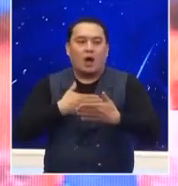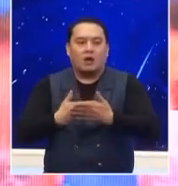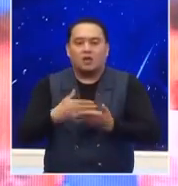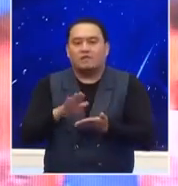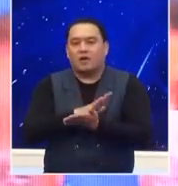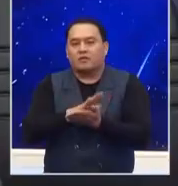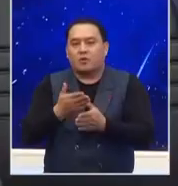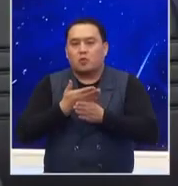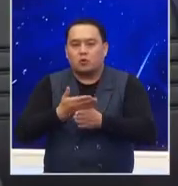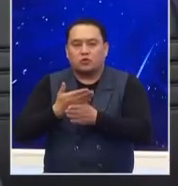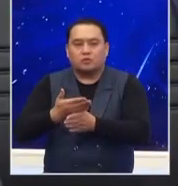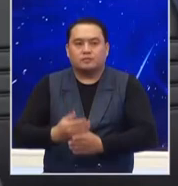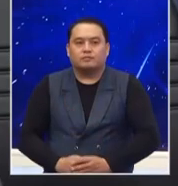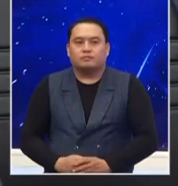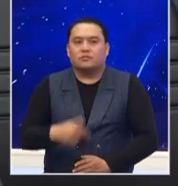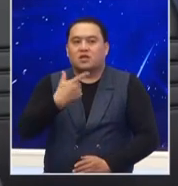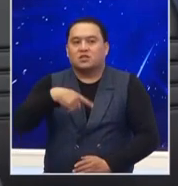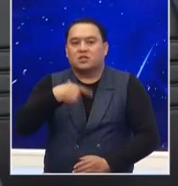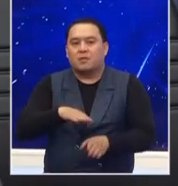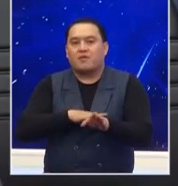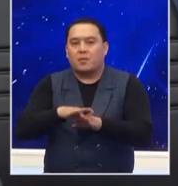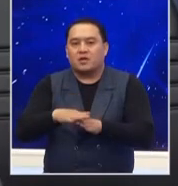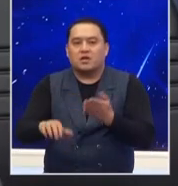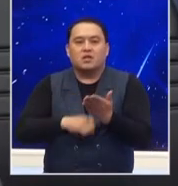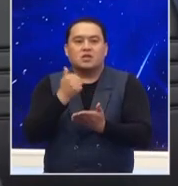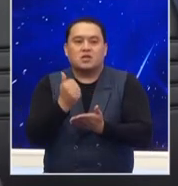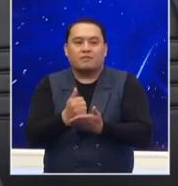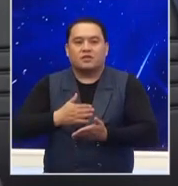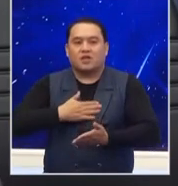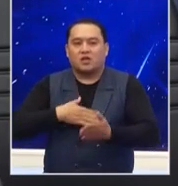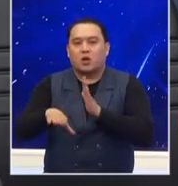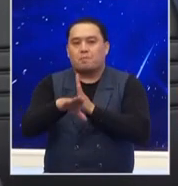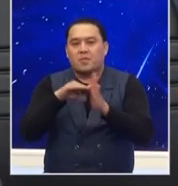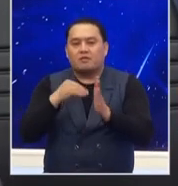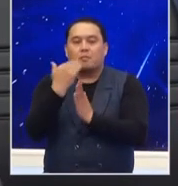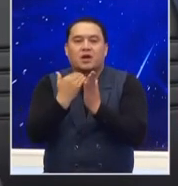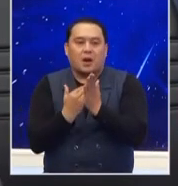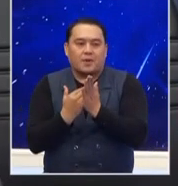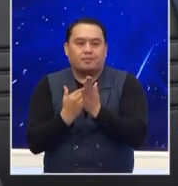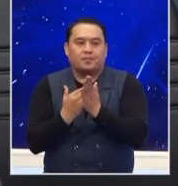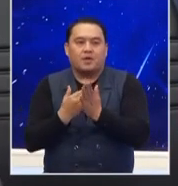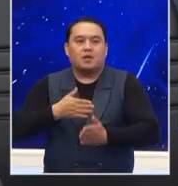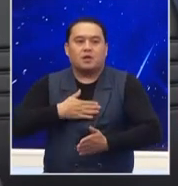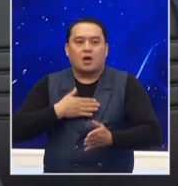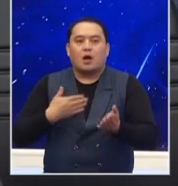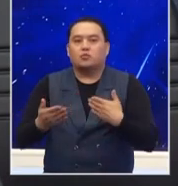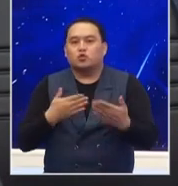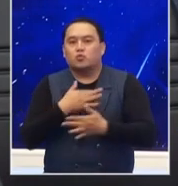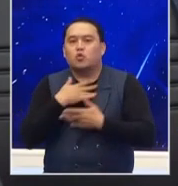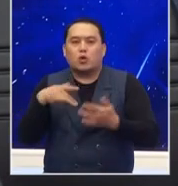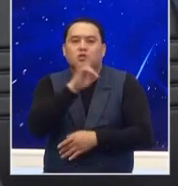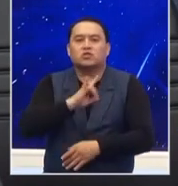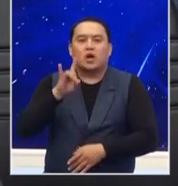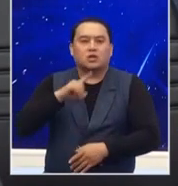Алия Апсиметова. Самореализация женщин – один из приоритетов нашей предвыборной программы. Я общаюсь со многими